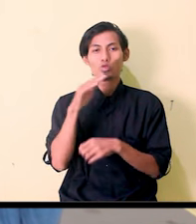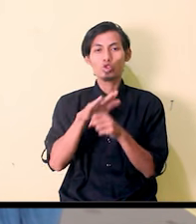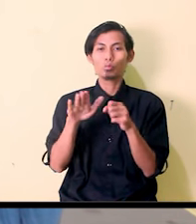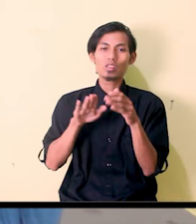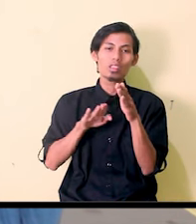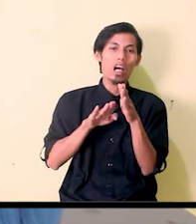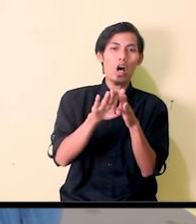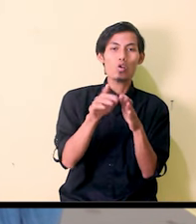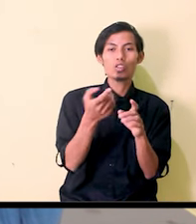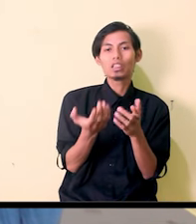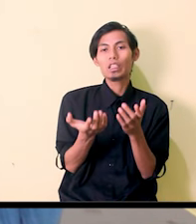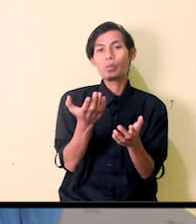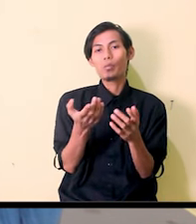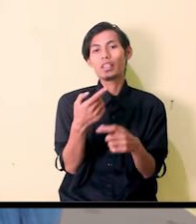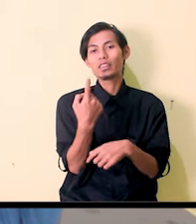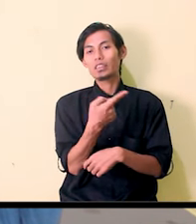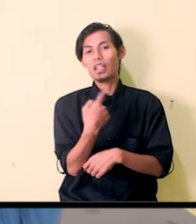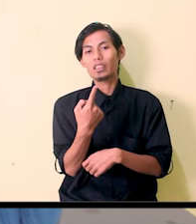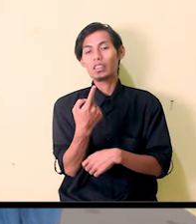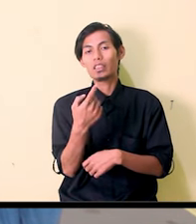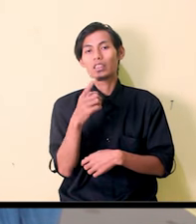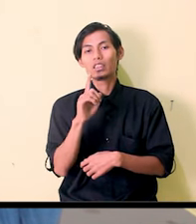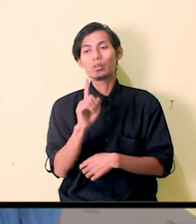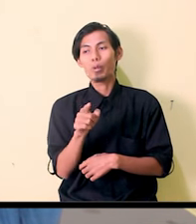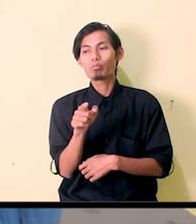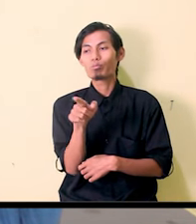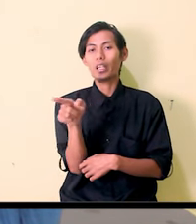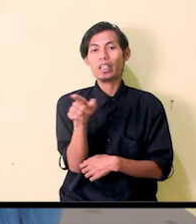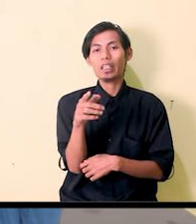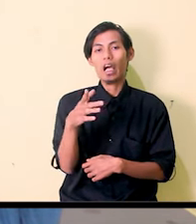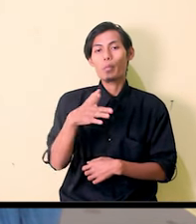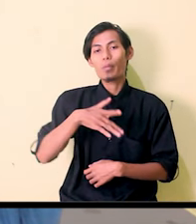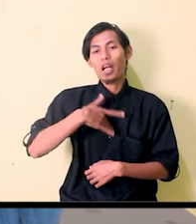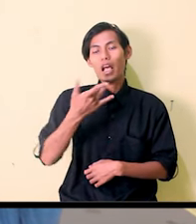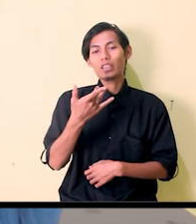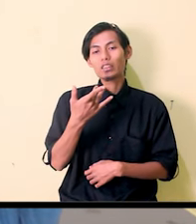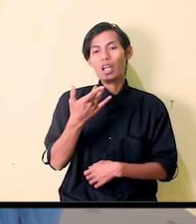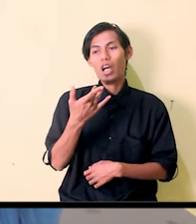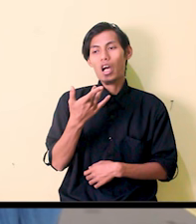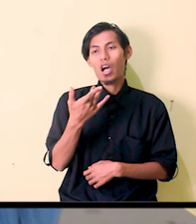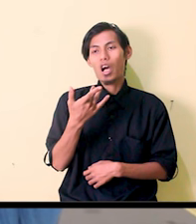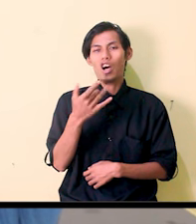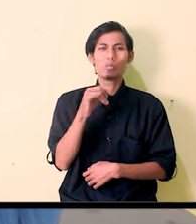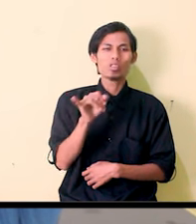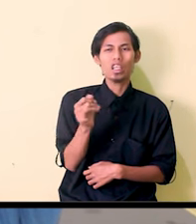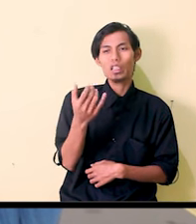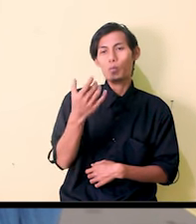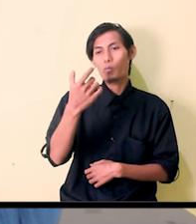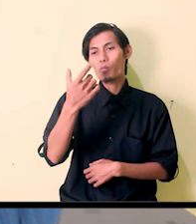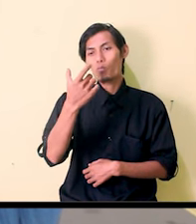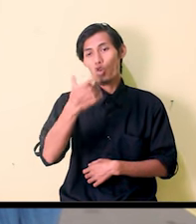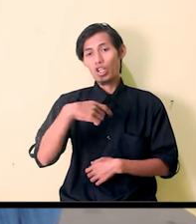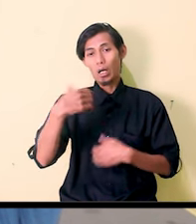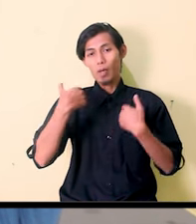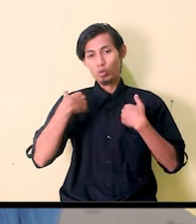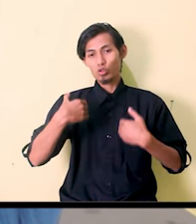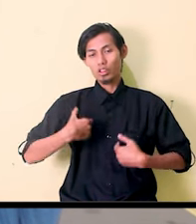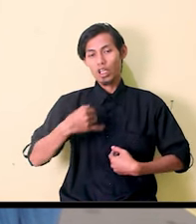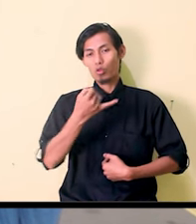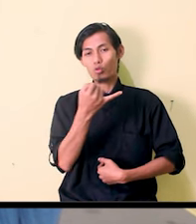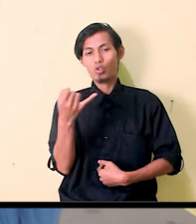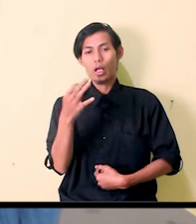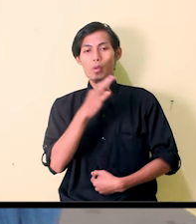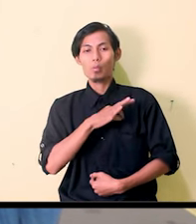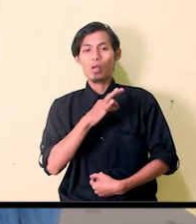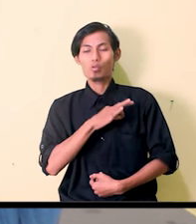bermanfaat Nah makanya mindset itu harus saya rubah bagaimana mereka itu bisa bermanfaat salah satunya diberikan tugas